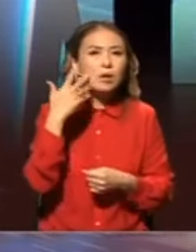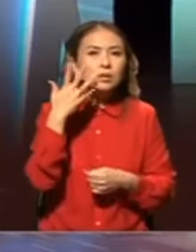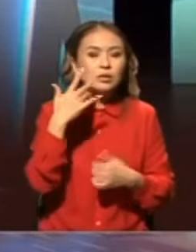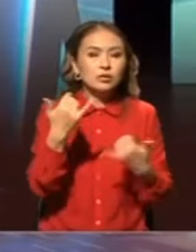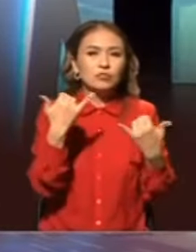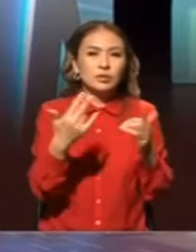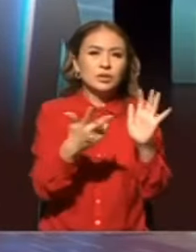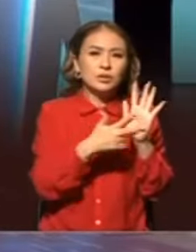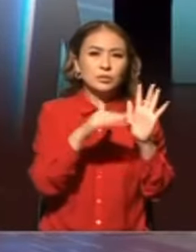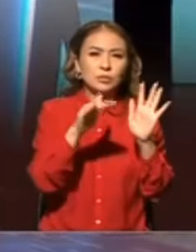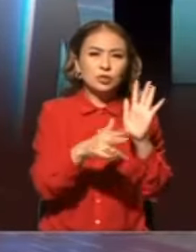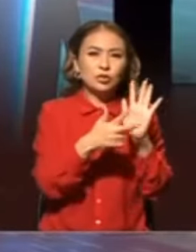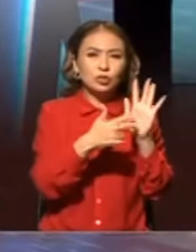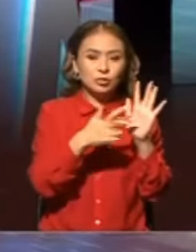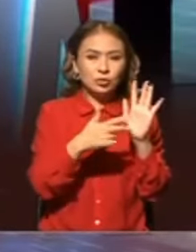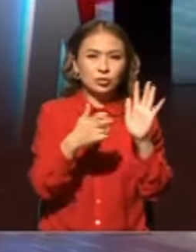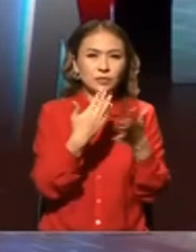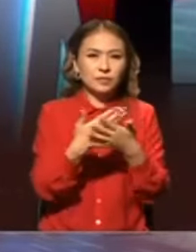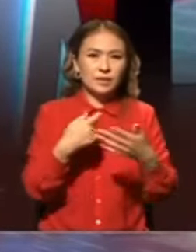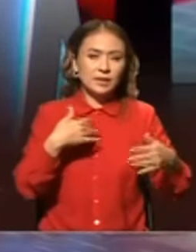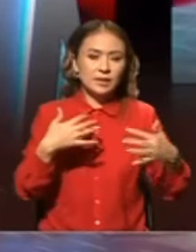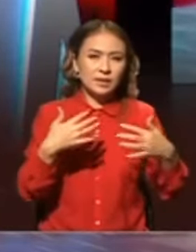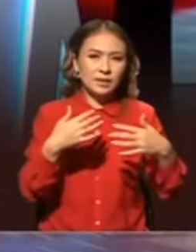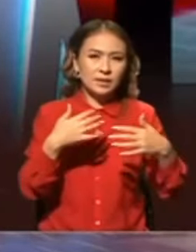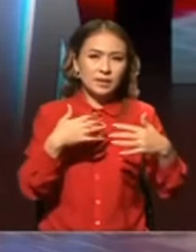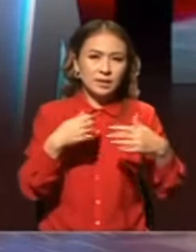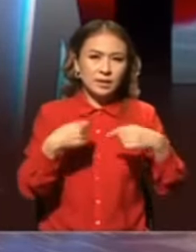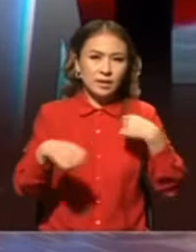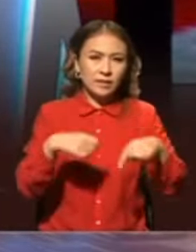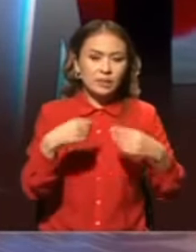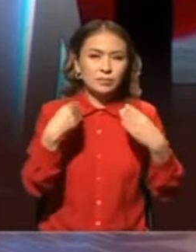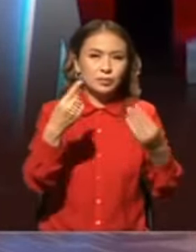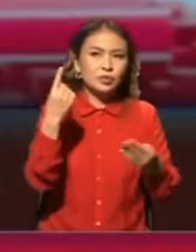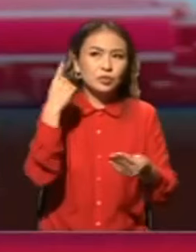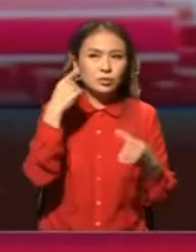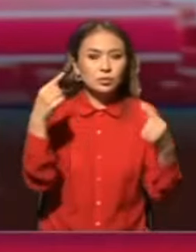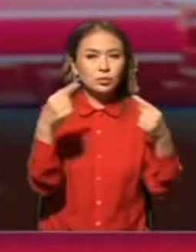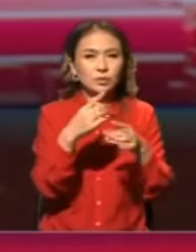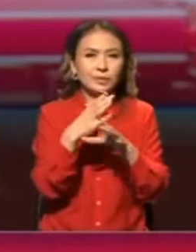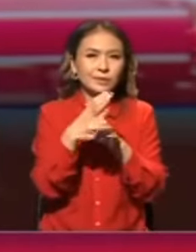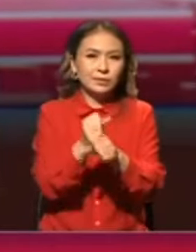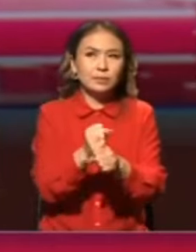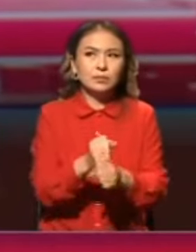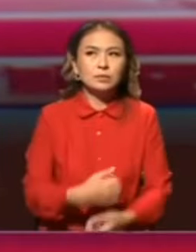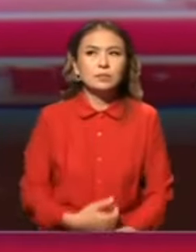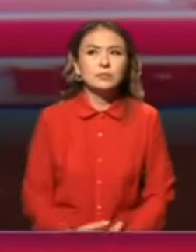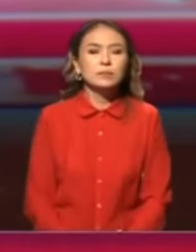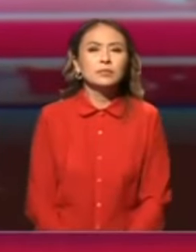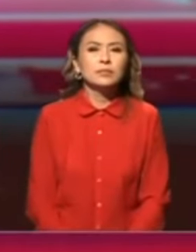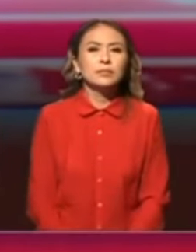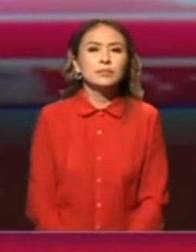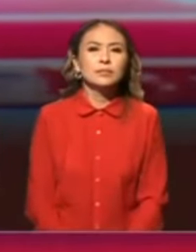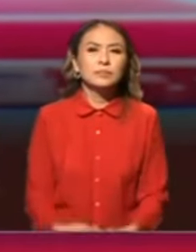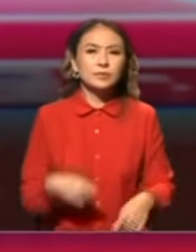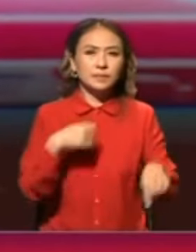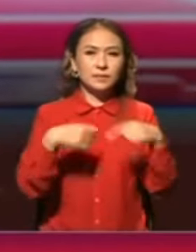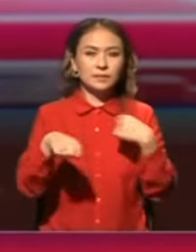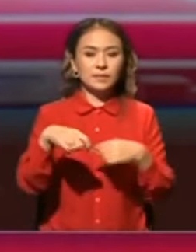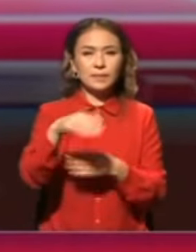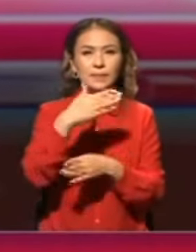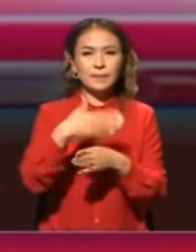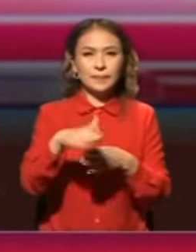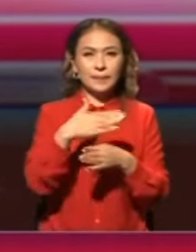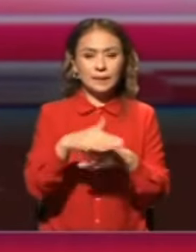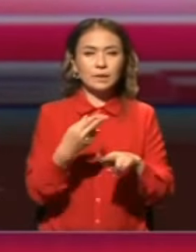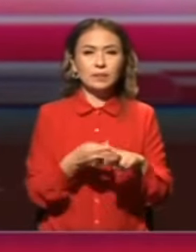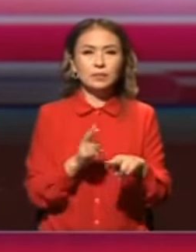өзінде 8800 бас мал осы тауарлық несімен берілді деп естідік. Бұл қаншалықты рас, қысқа нұсқа түйіндеп көрсеңіз. Тауарлық несие бұған дейін